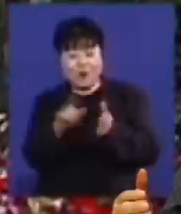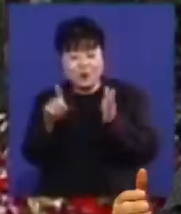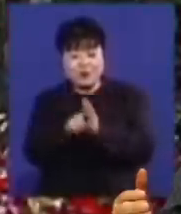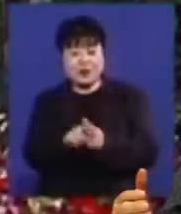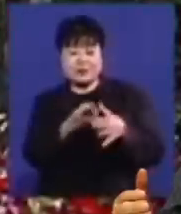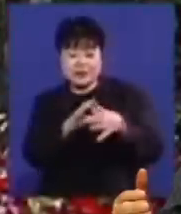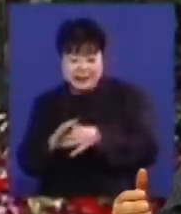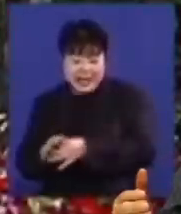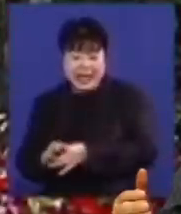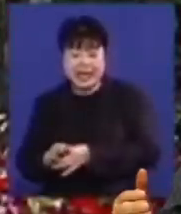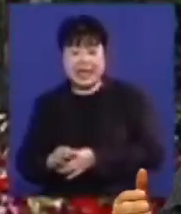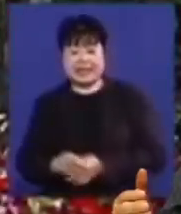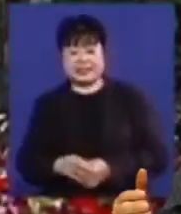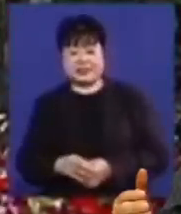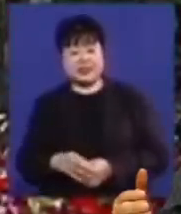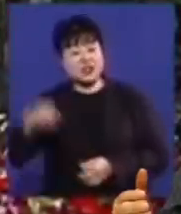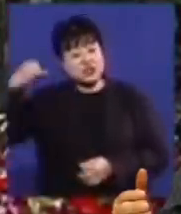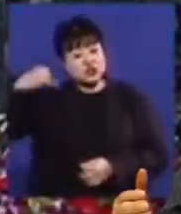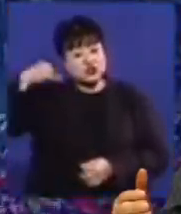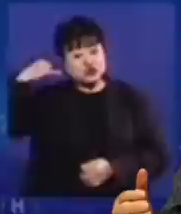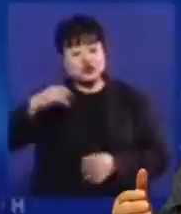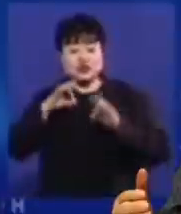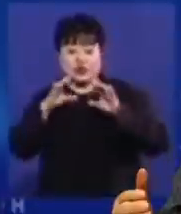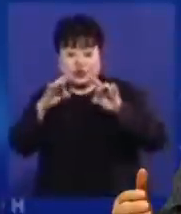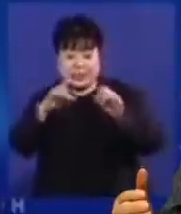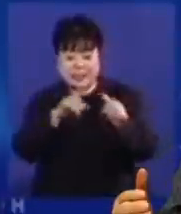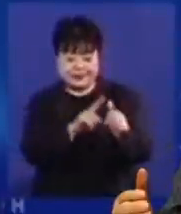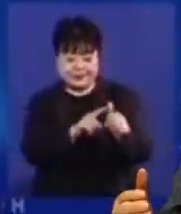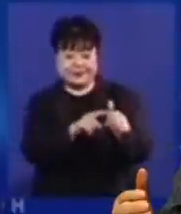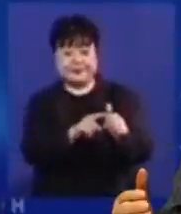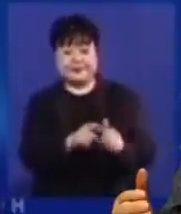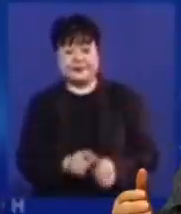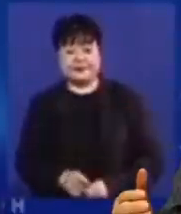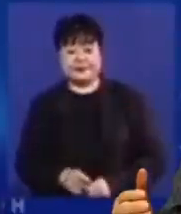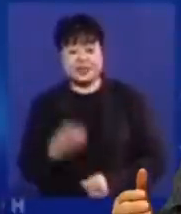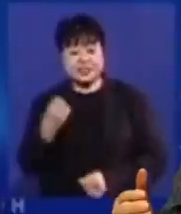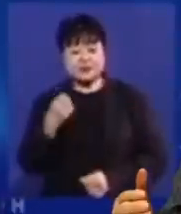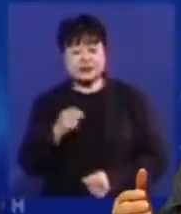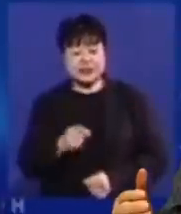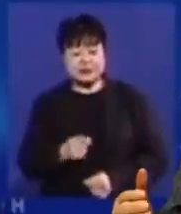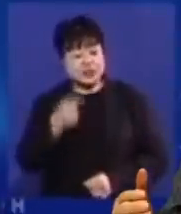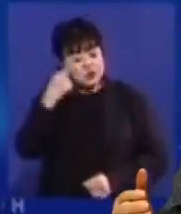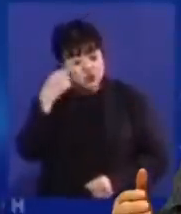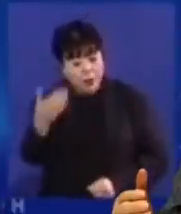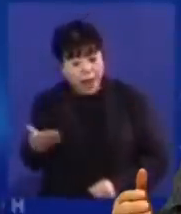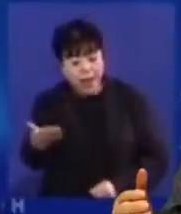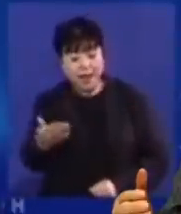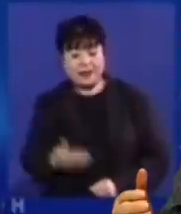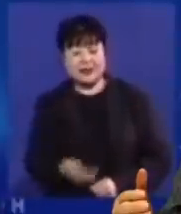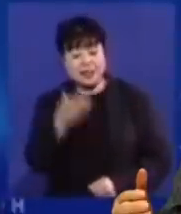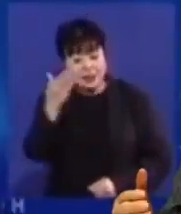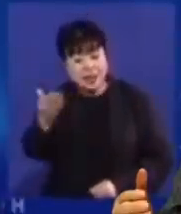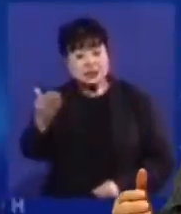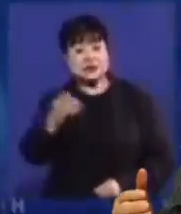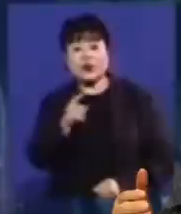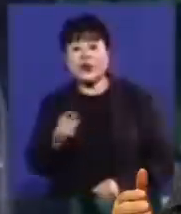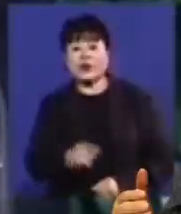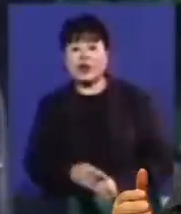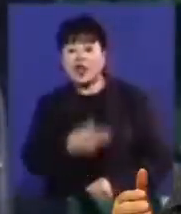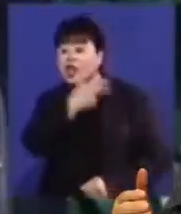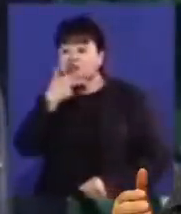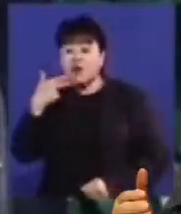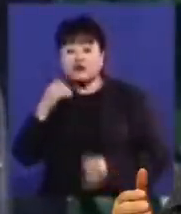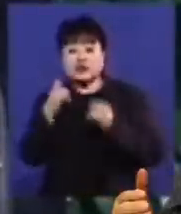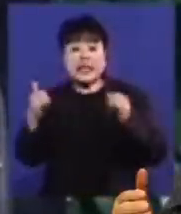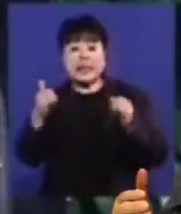유지한 하드슨 테일러 중국 내지 선교사는 신문 기자들이 와서 묻는 질문에 이렇게 대답했습니다. 당신은 어떻게 영국